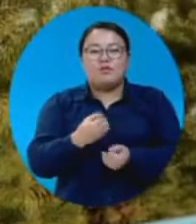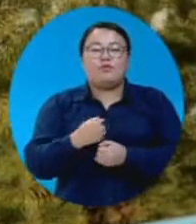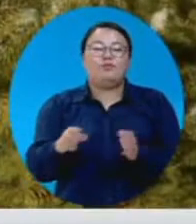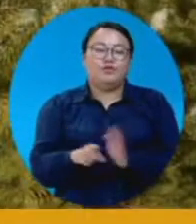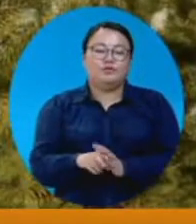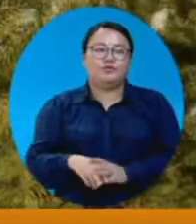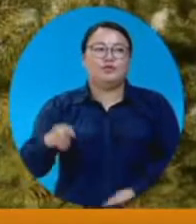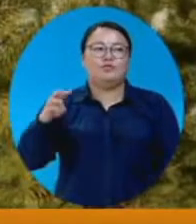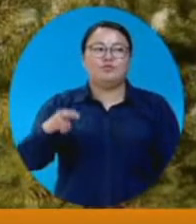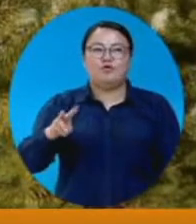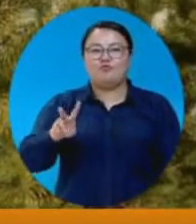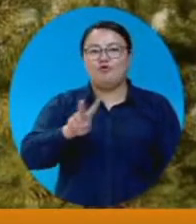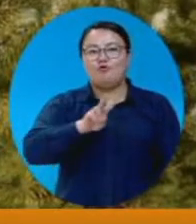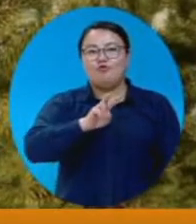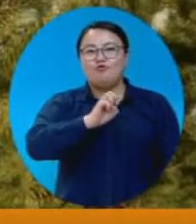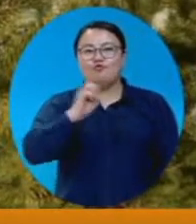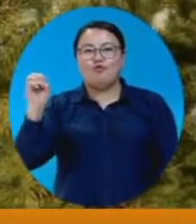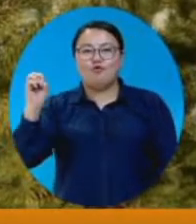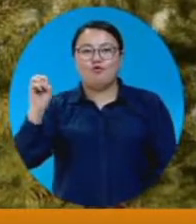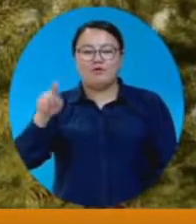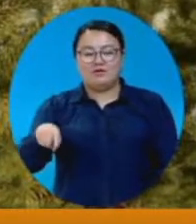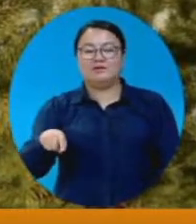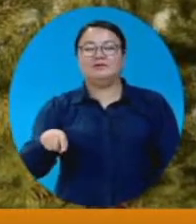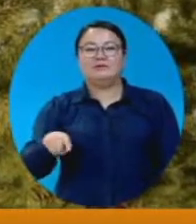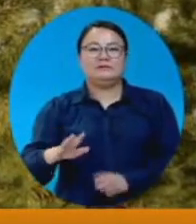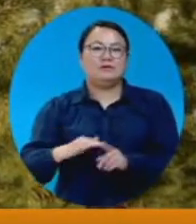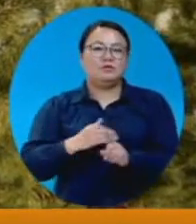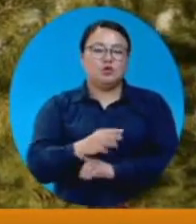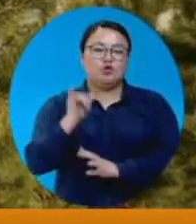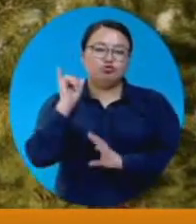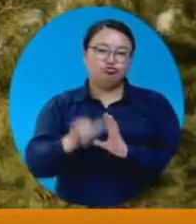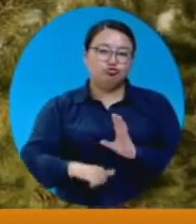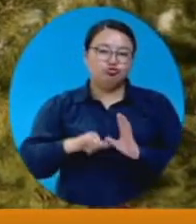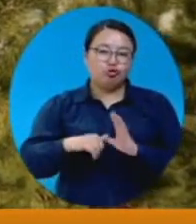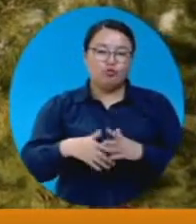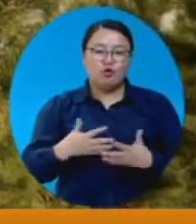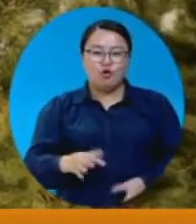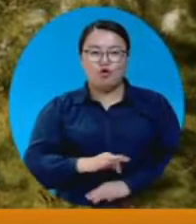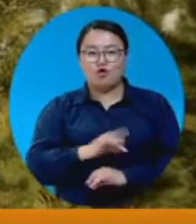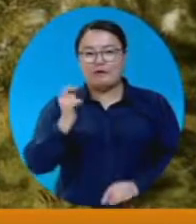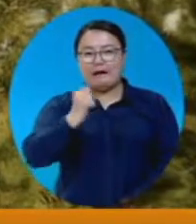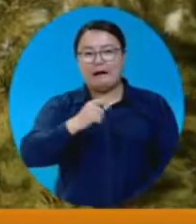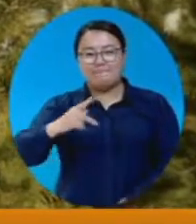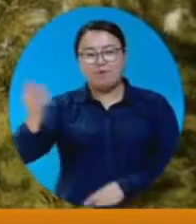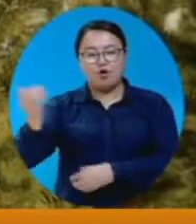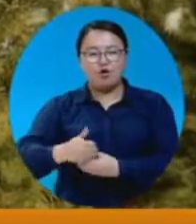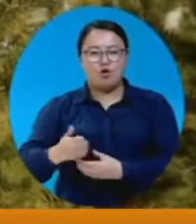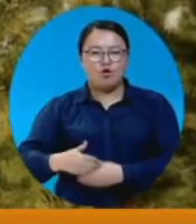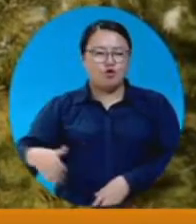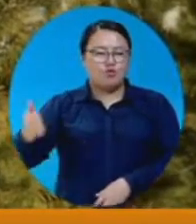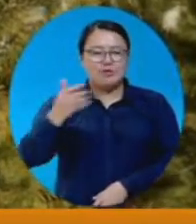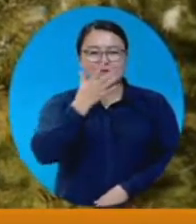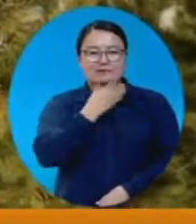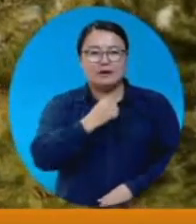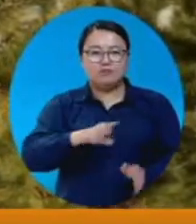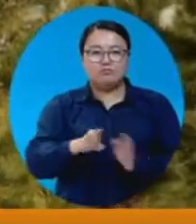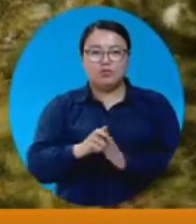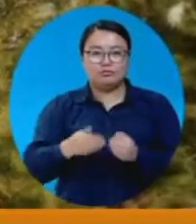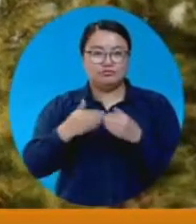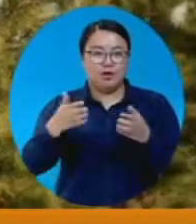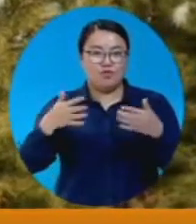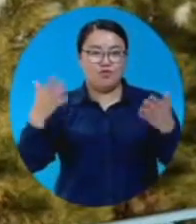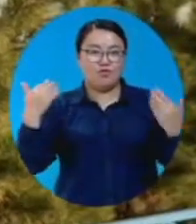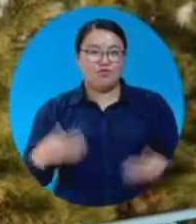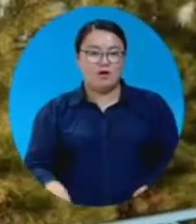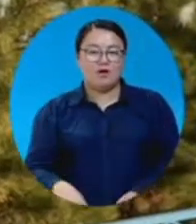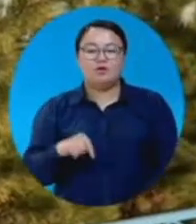болж байна. Мобикомын вүүгээр дамжуулаад YouTube за одоо бусад аппликейшн руу орох гэдэг ингээ сайхан олон бодлоонууд нэгдэж